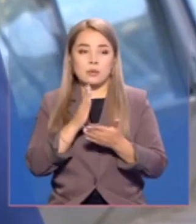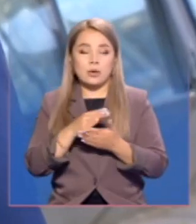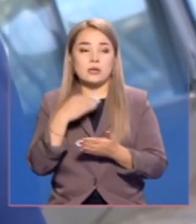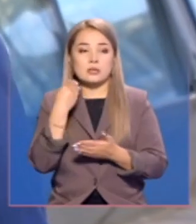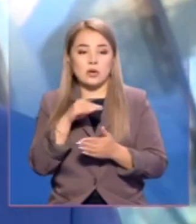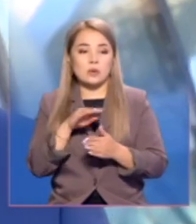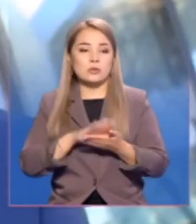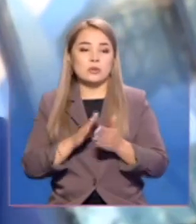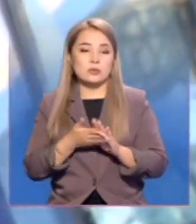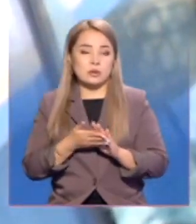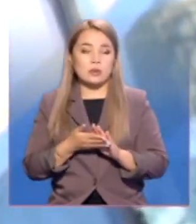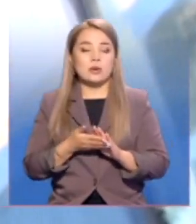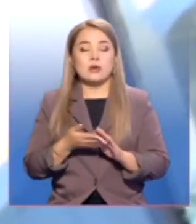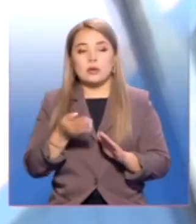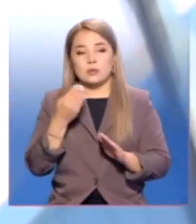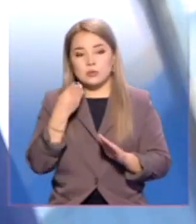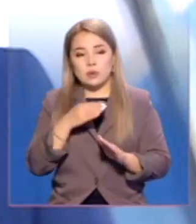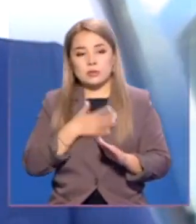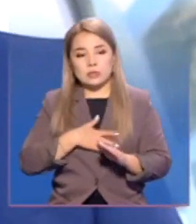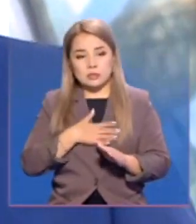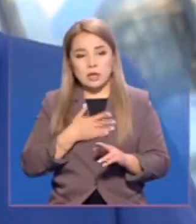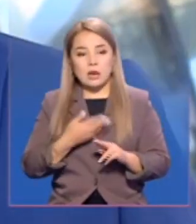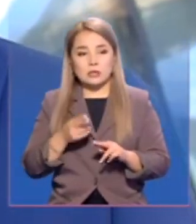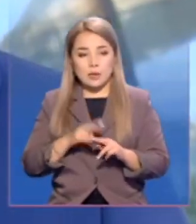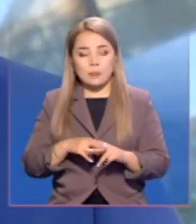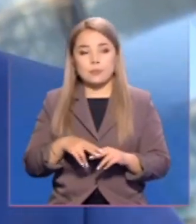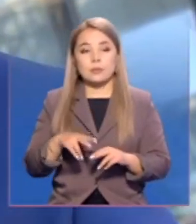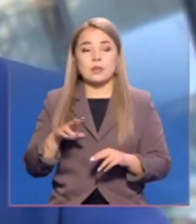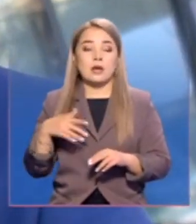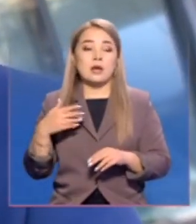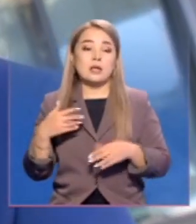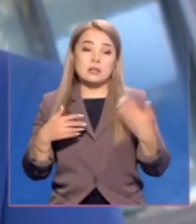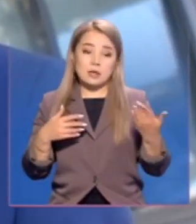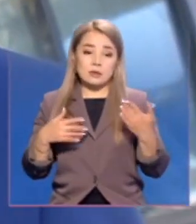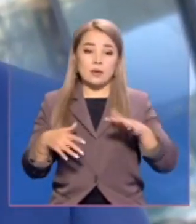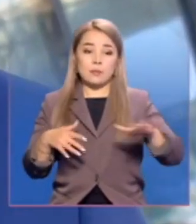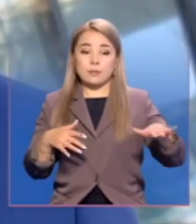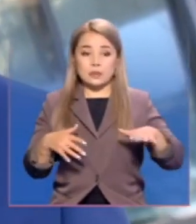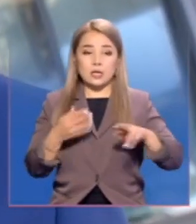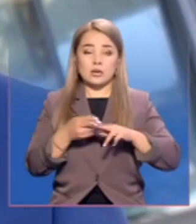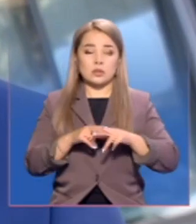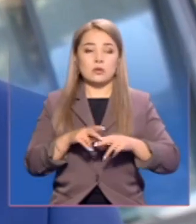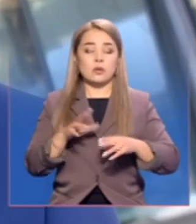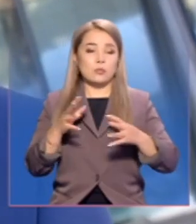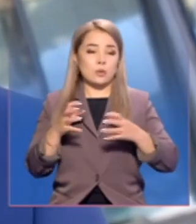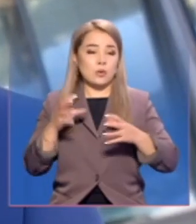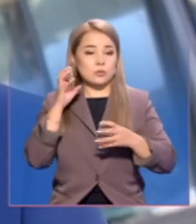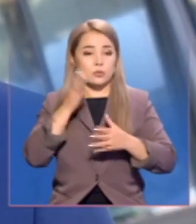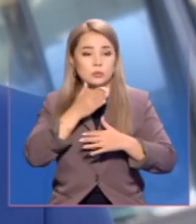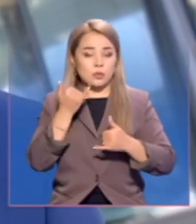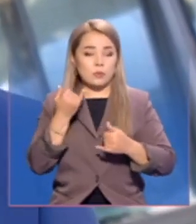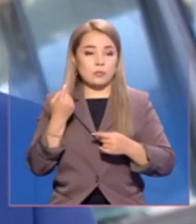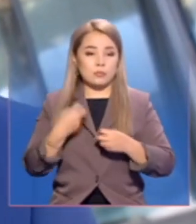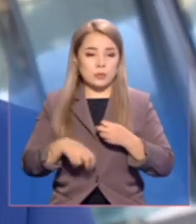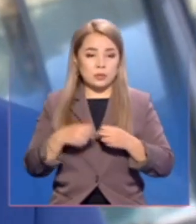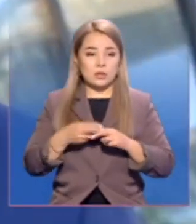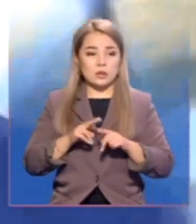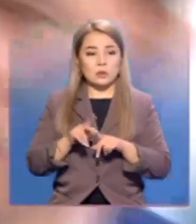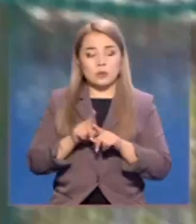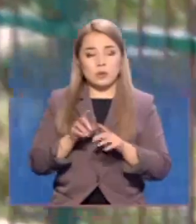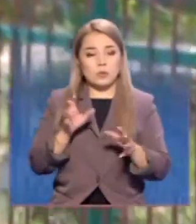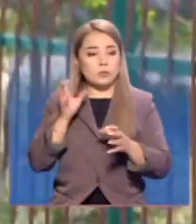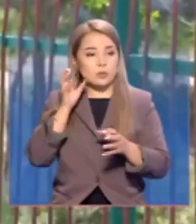Сапасы нашар. Левый берегте осы кейбір жерлерде ұсталмай қалады, даже звонок исходящий шықпай